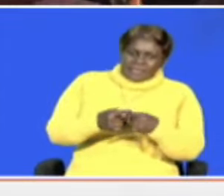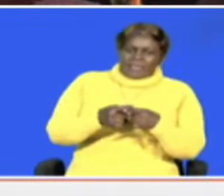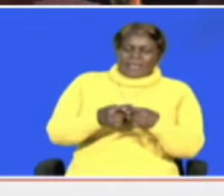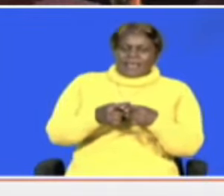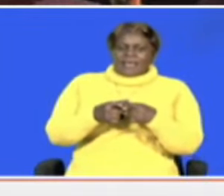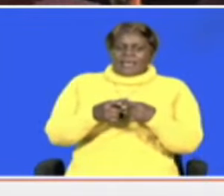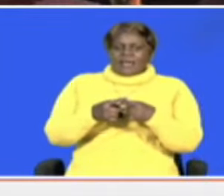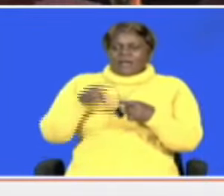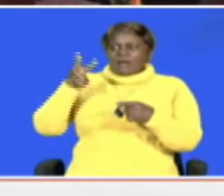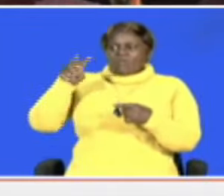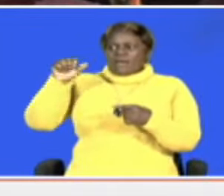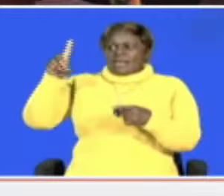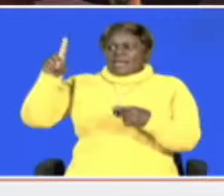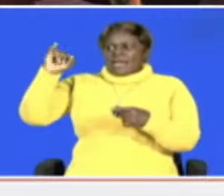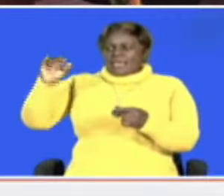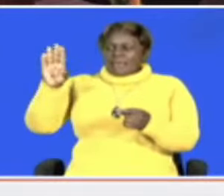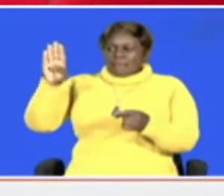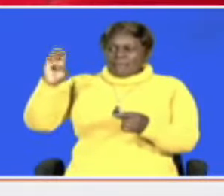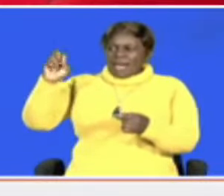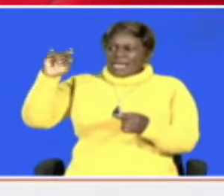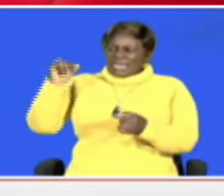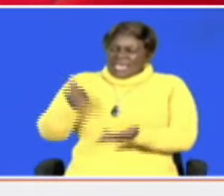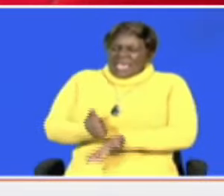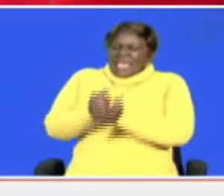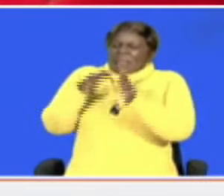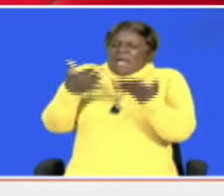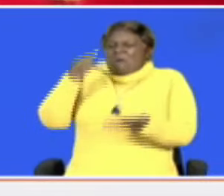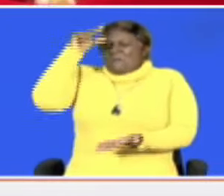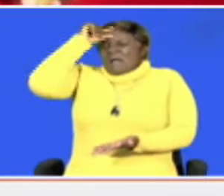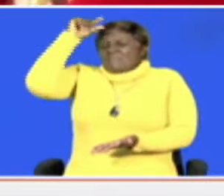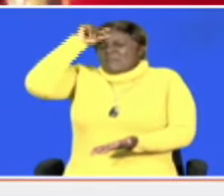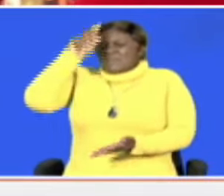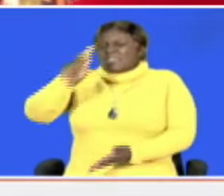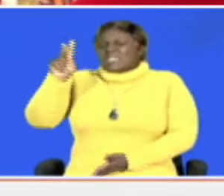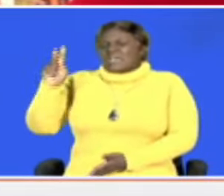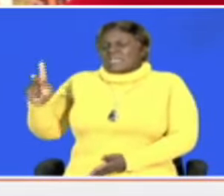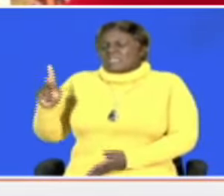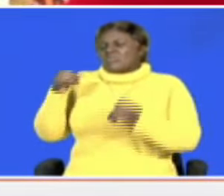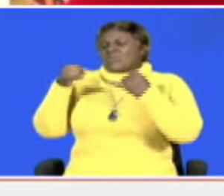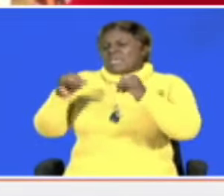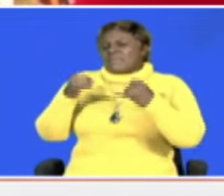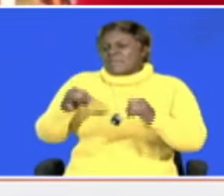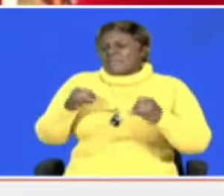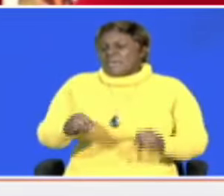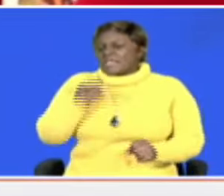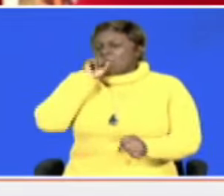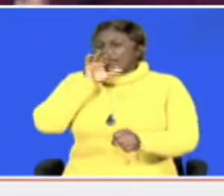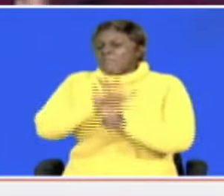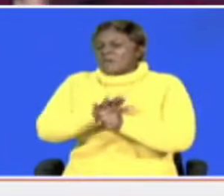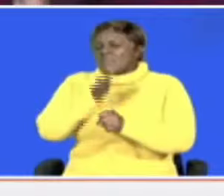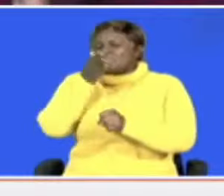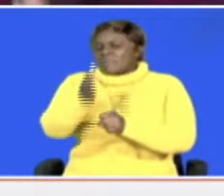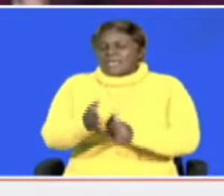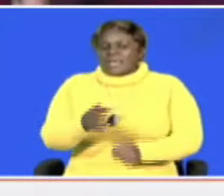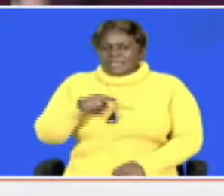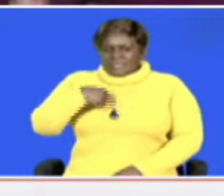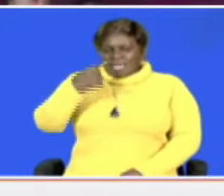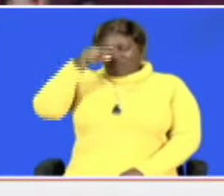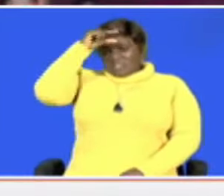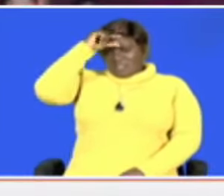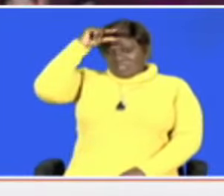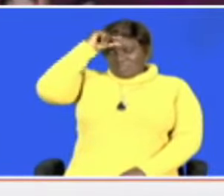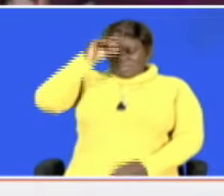wabunge Opiyo Wandayi na John Badi, watasaidia serikali ya Kenya kwanza kutimiza ahadi zake. Sisi kama